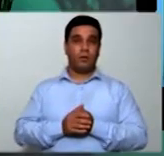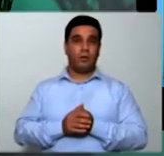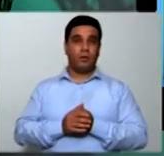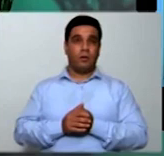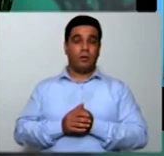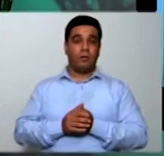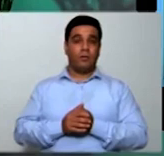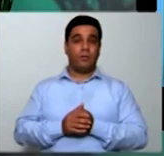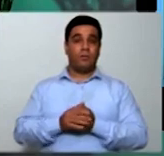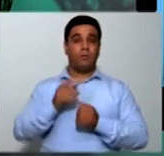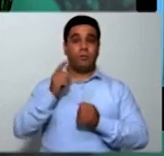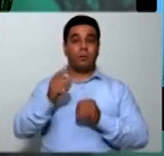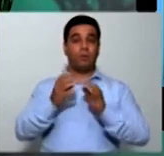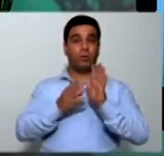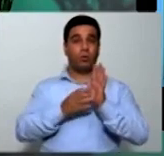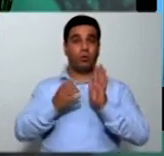Demak,